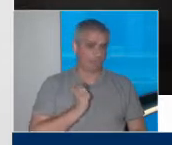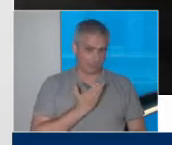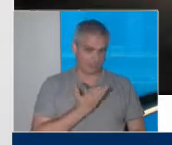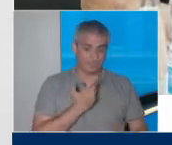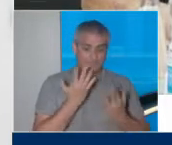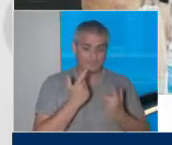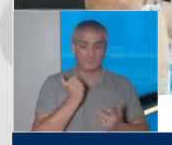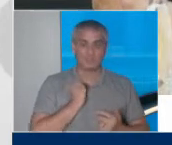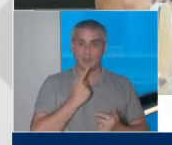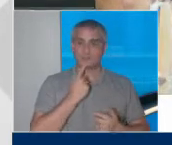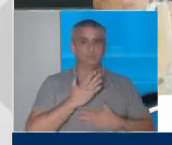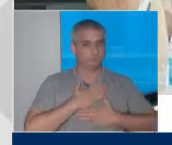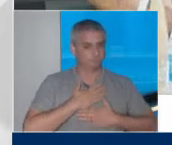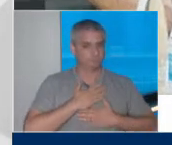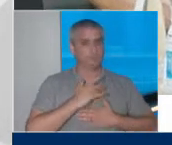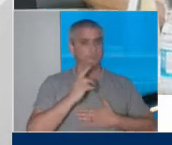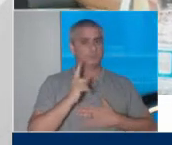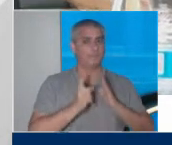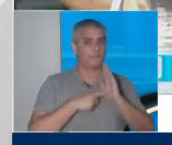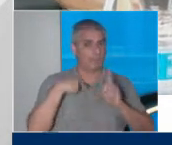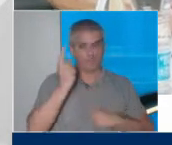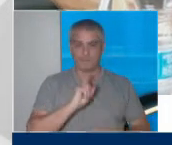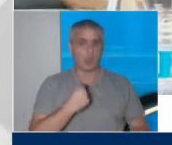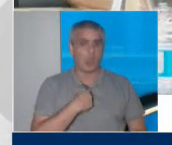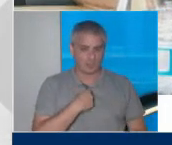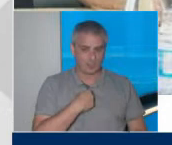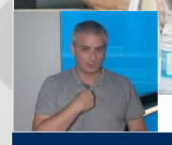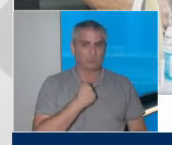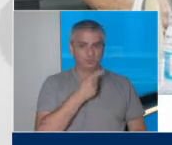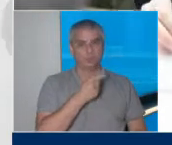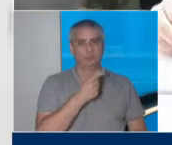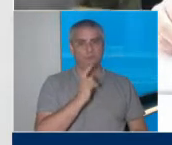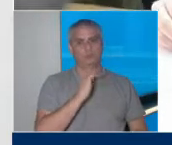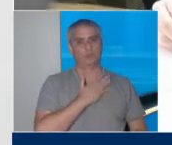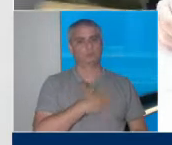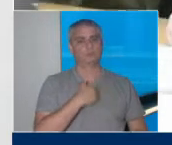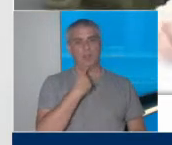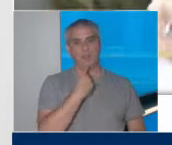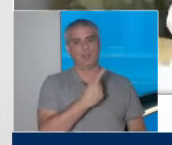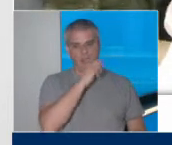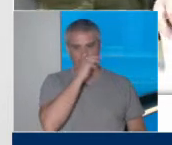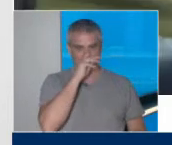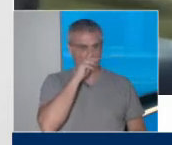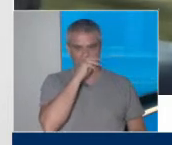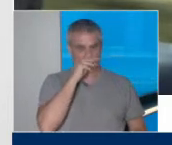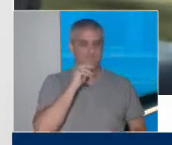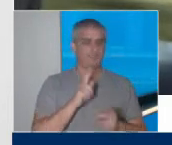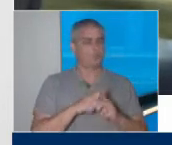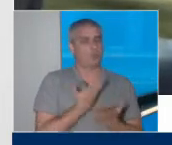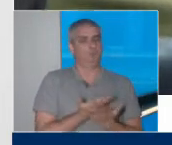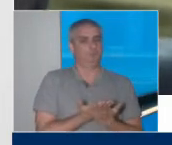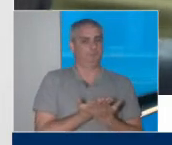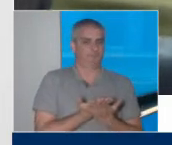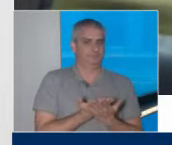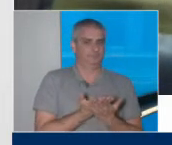כי ברגע שצהל אומר, יגיד, בפעם הבאה זה לא אנחנו, הוא רוצה שלאמירה הזו